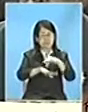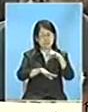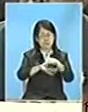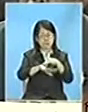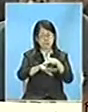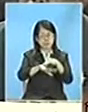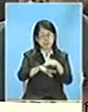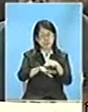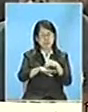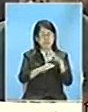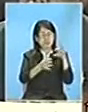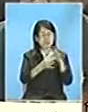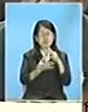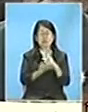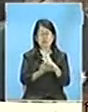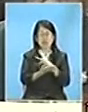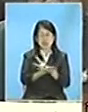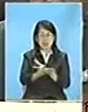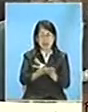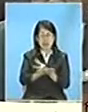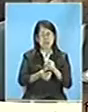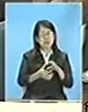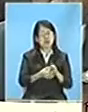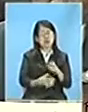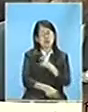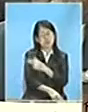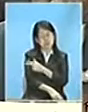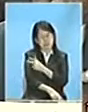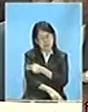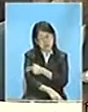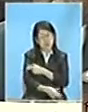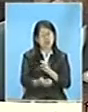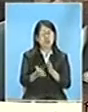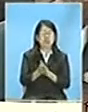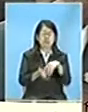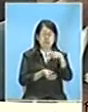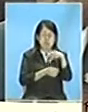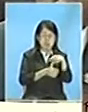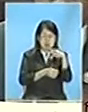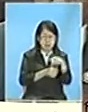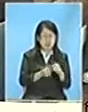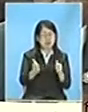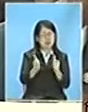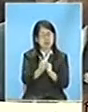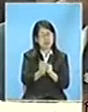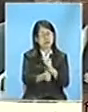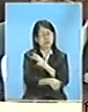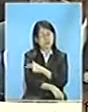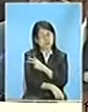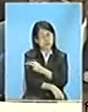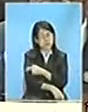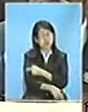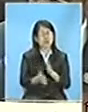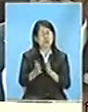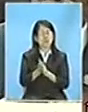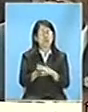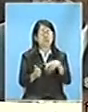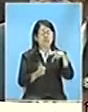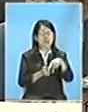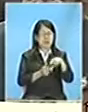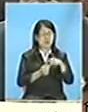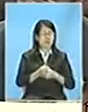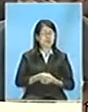างวิชาการซึ่งเป็นตำแหน่งรองศาสตราจารย์รองศาสตราจารย์พิเศษผู้ช่วยศาสตราจารย์ผู้ช่วยศาสตราจารย์พิเศษด้วย